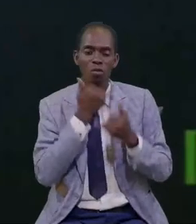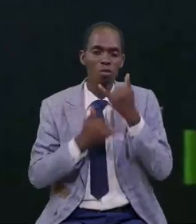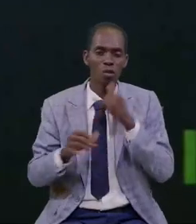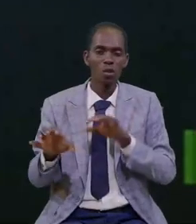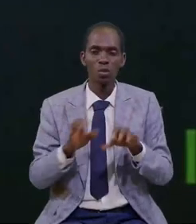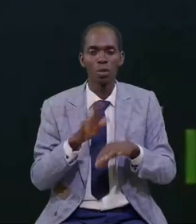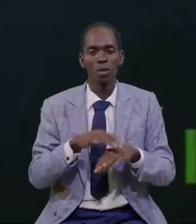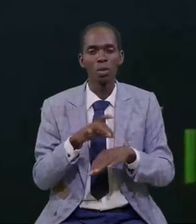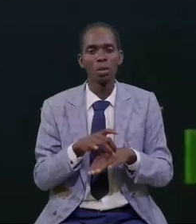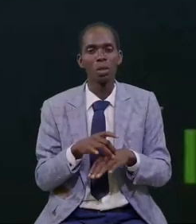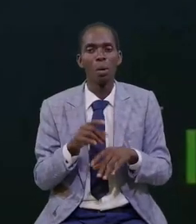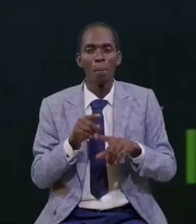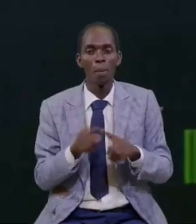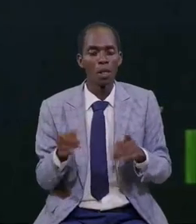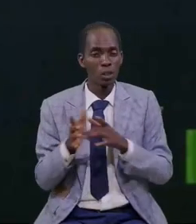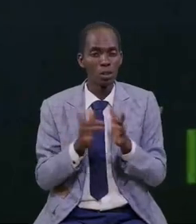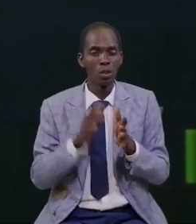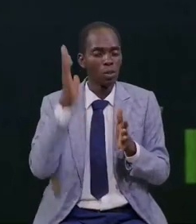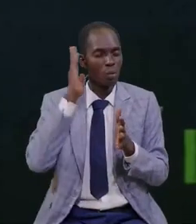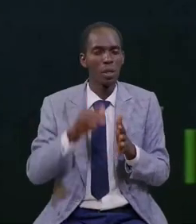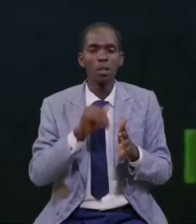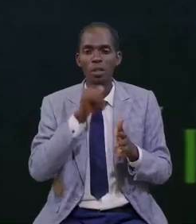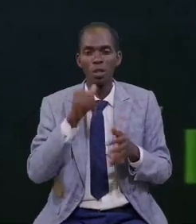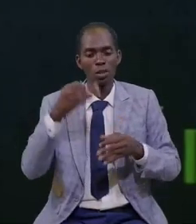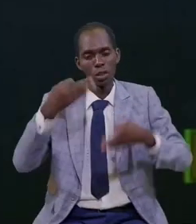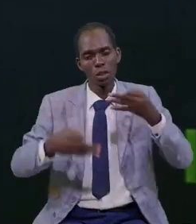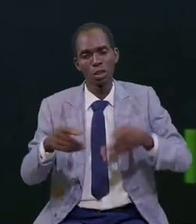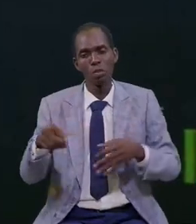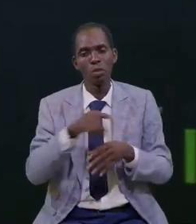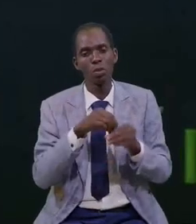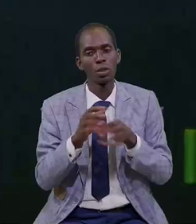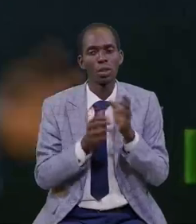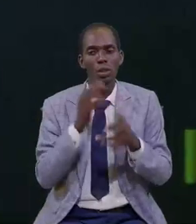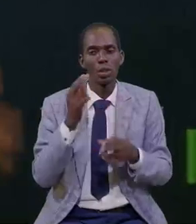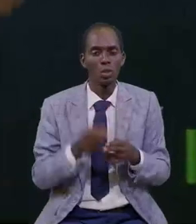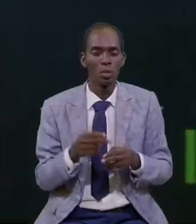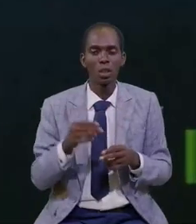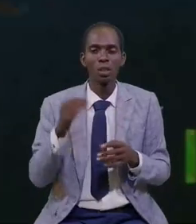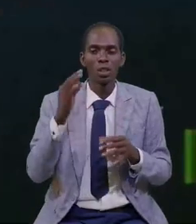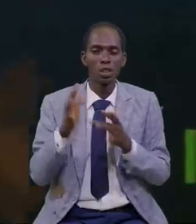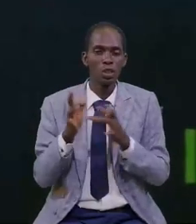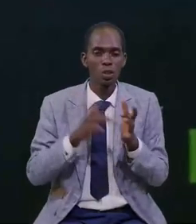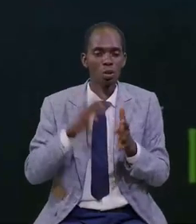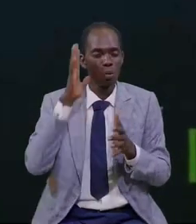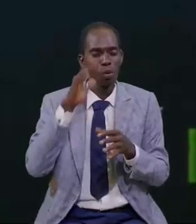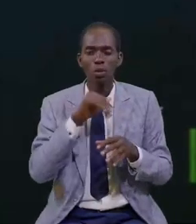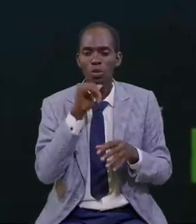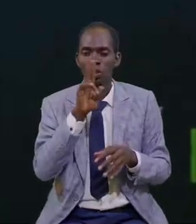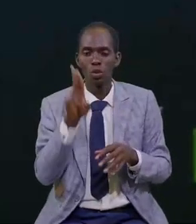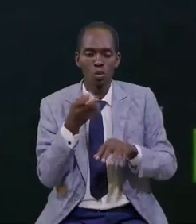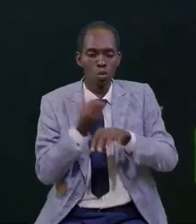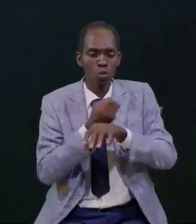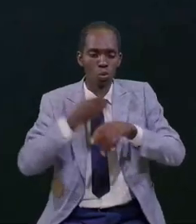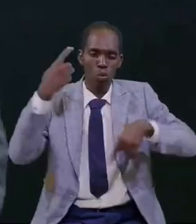Jésus ne va pas te condamner Jésus ne va pas te lapider Jésus ne va pas